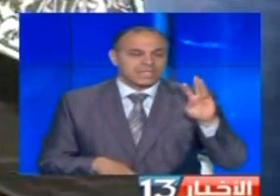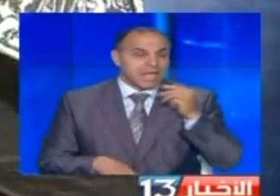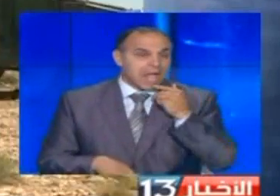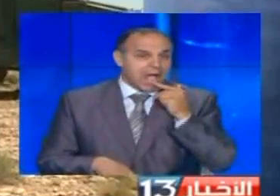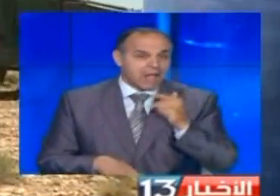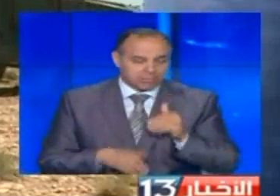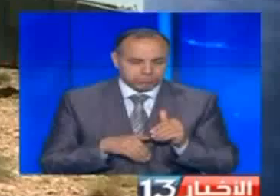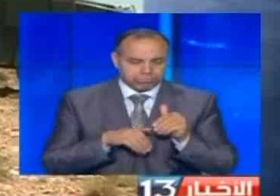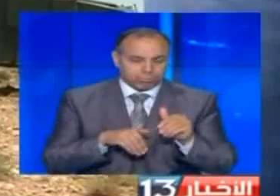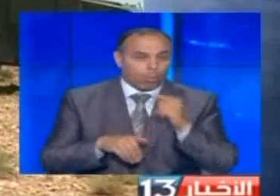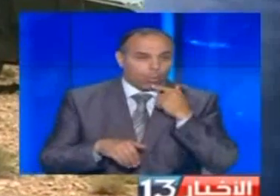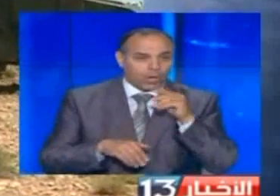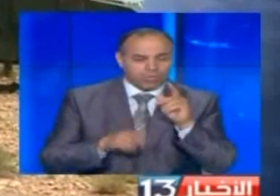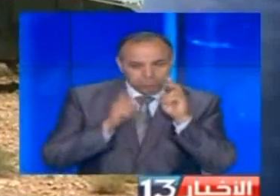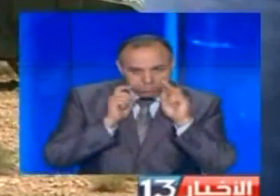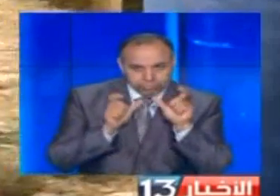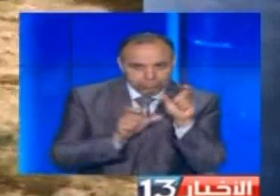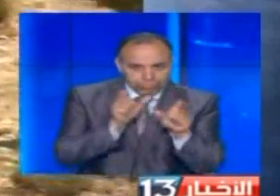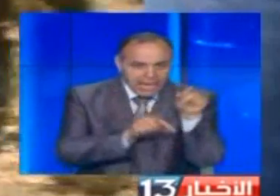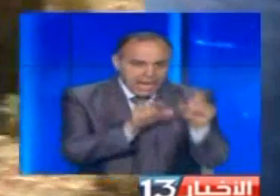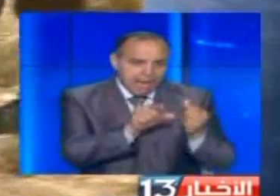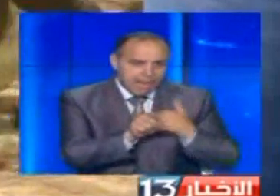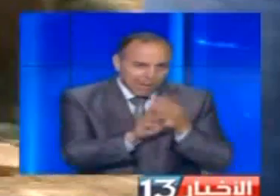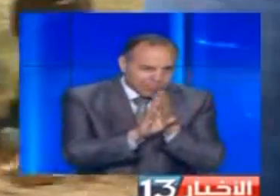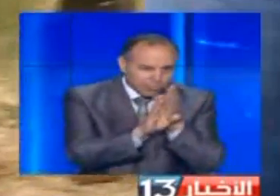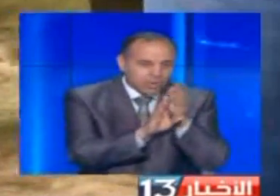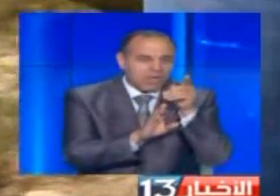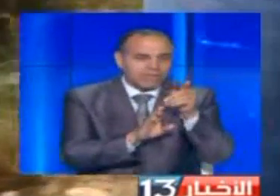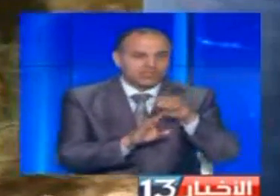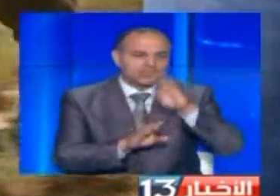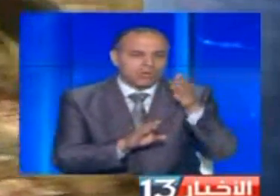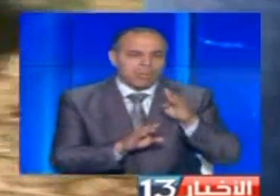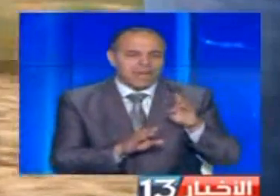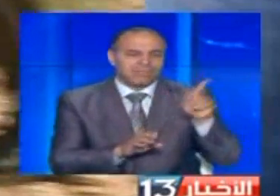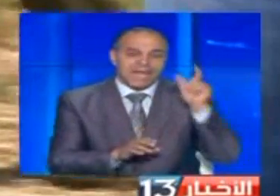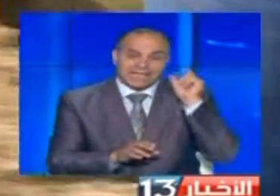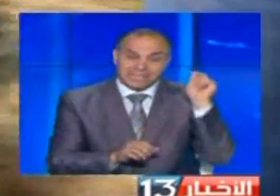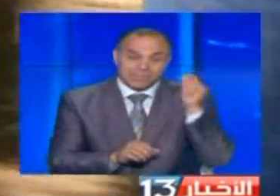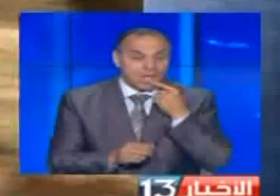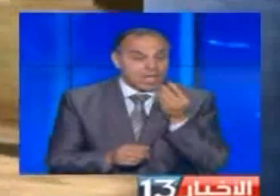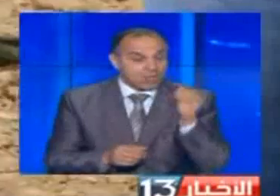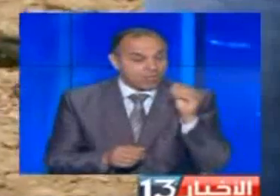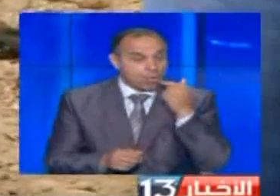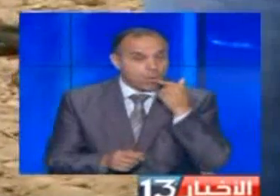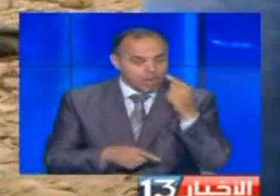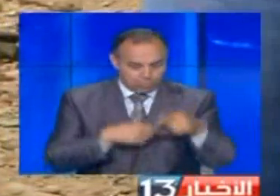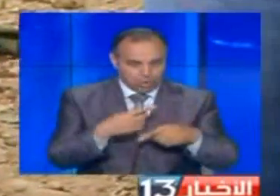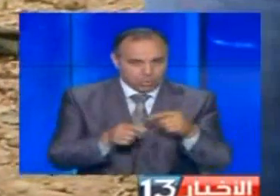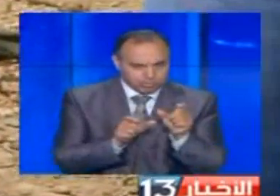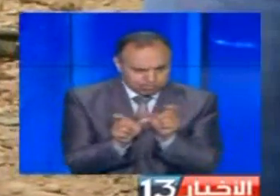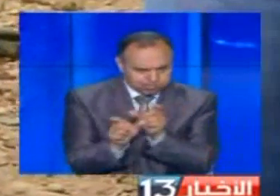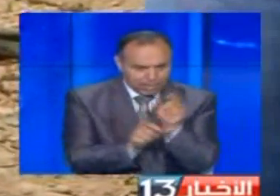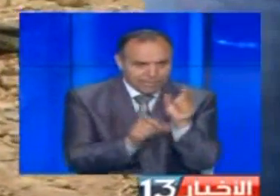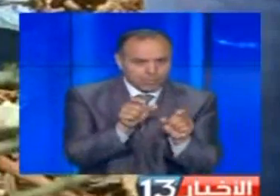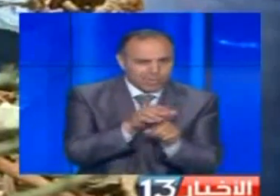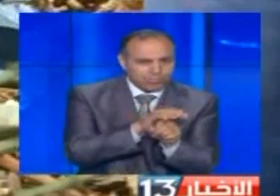العملية تندرج في إطار تعقب المجموعات الإرهابية المتحصلة بجبل سمامة، مضيفاً أنها متواصلة لتعقب